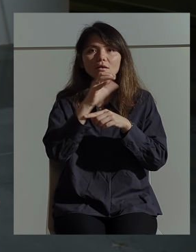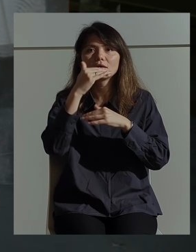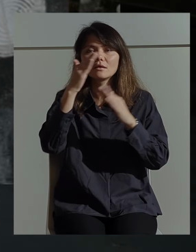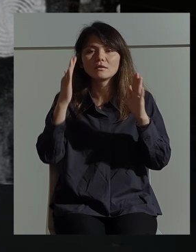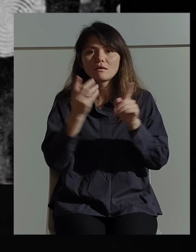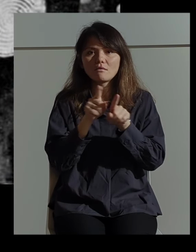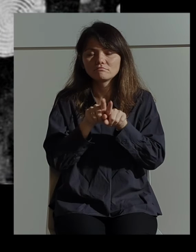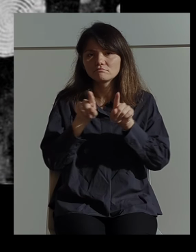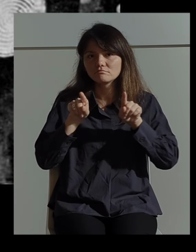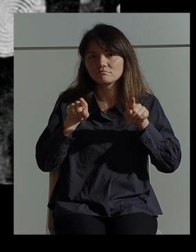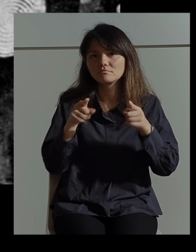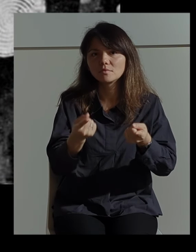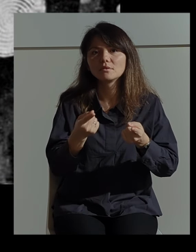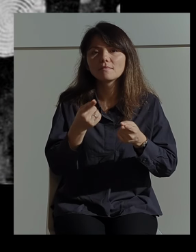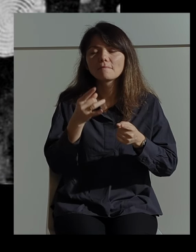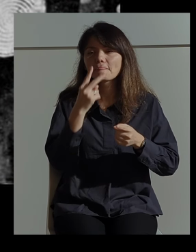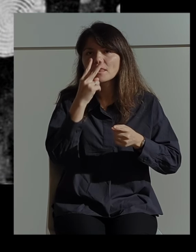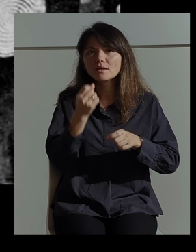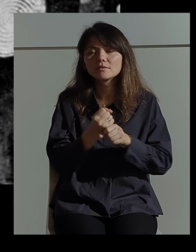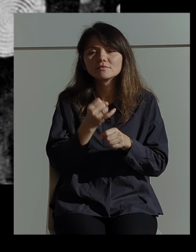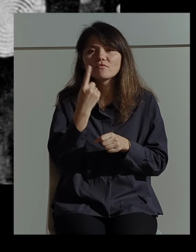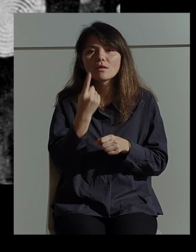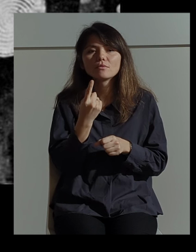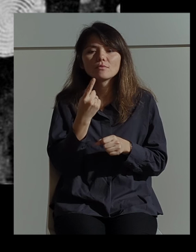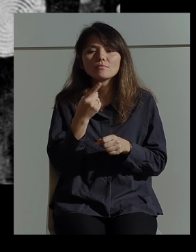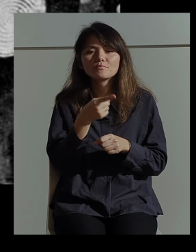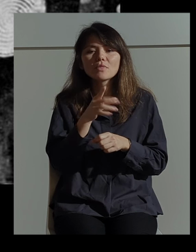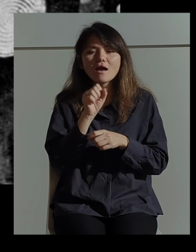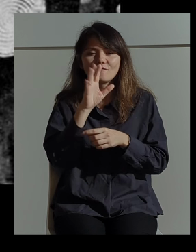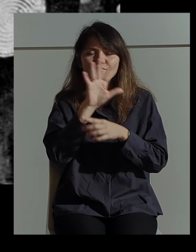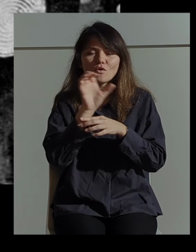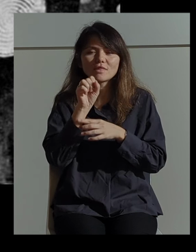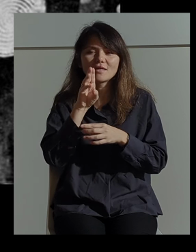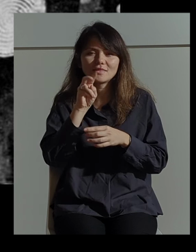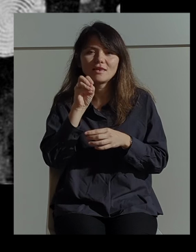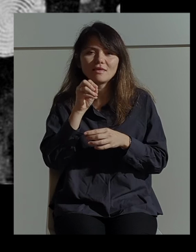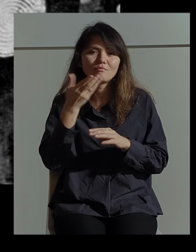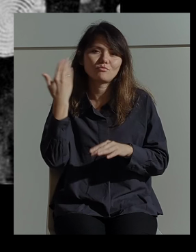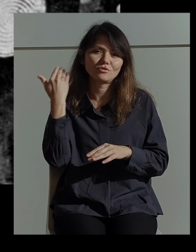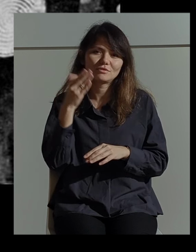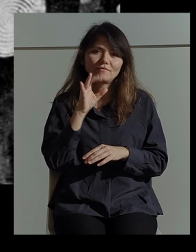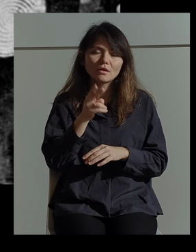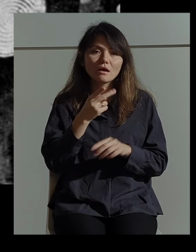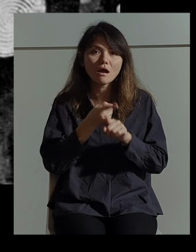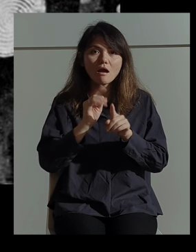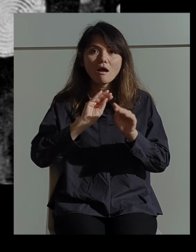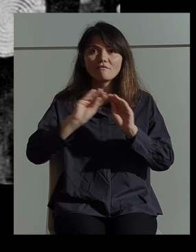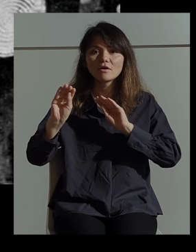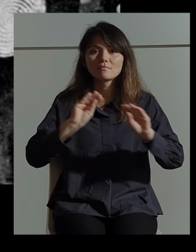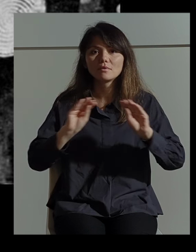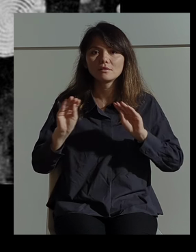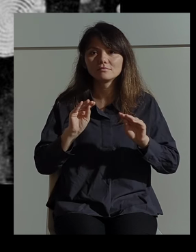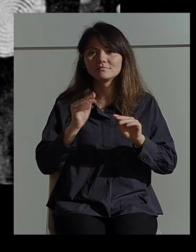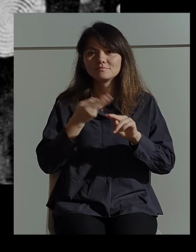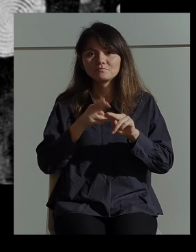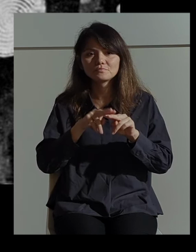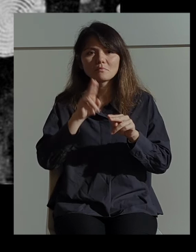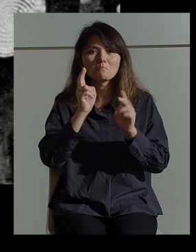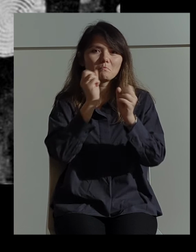пронзительно снимок сделан очевидно в одном из тех фотоателье прошлого Столетия оформление которых с его драпировкой